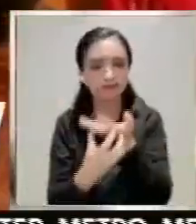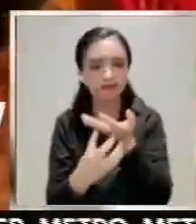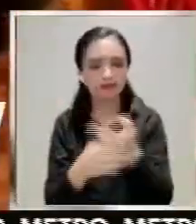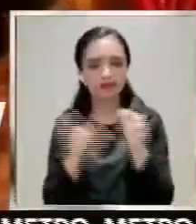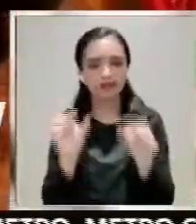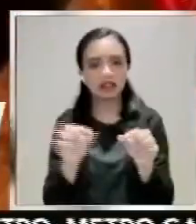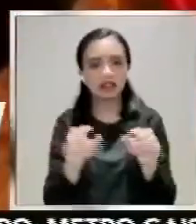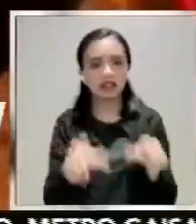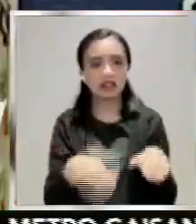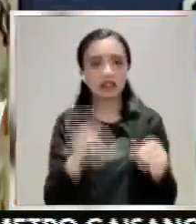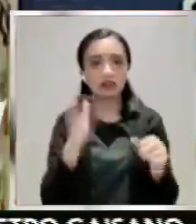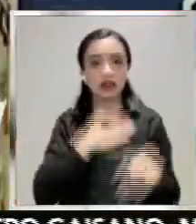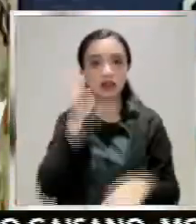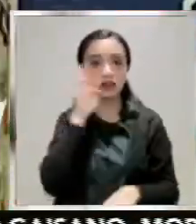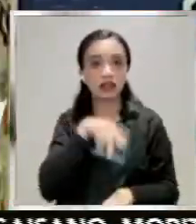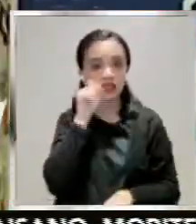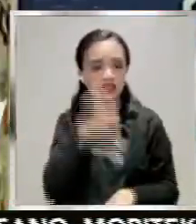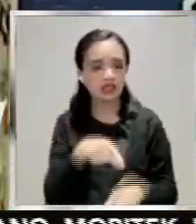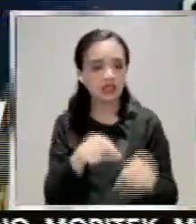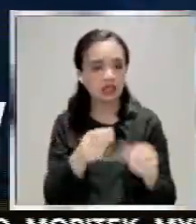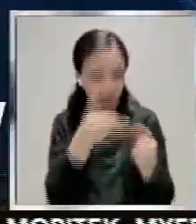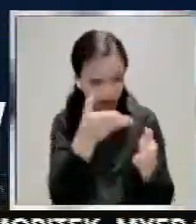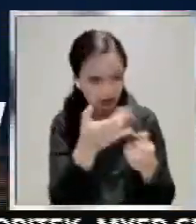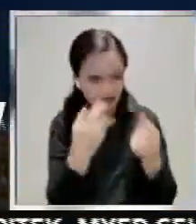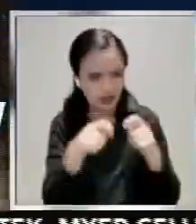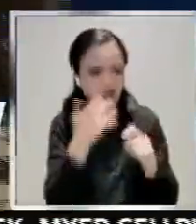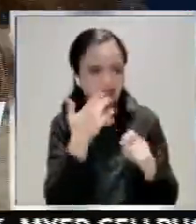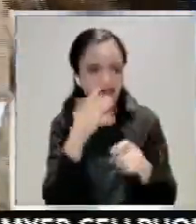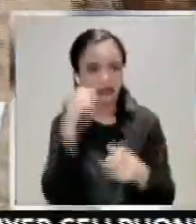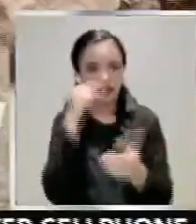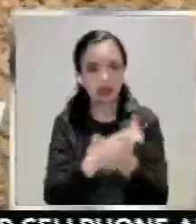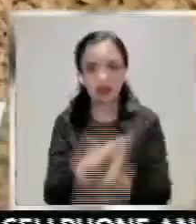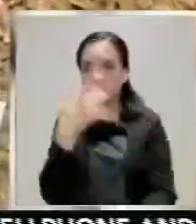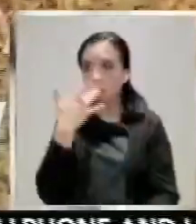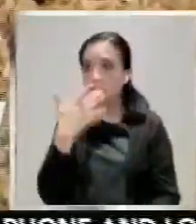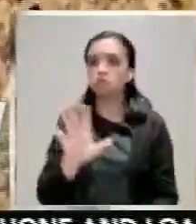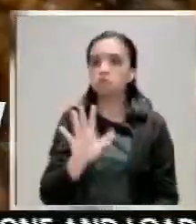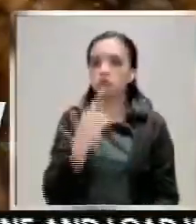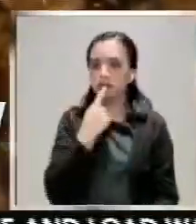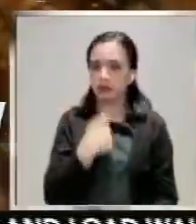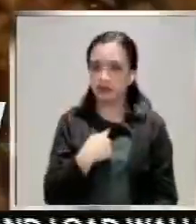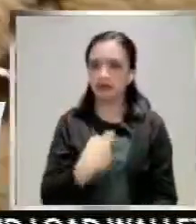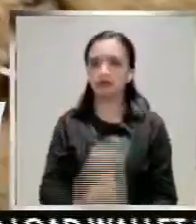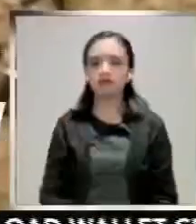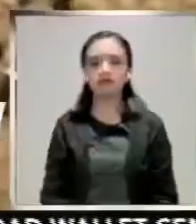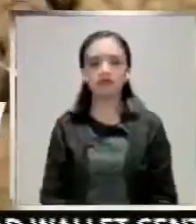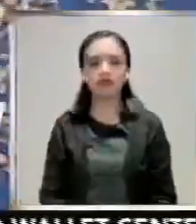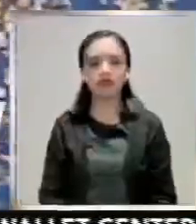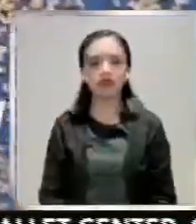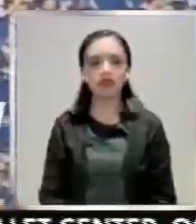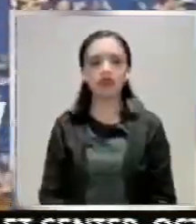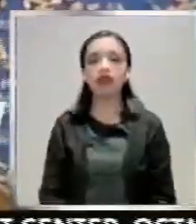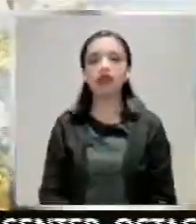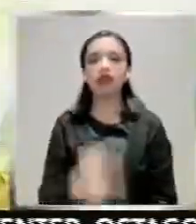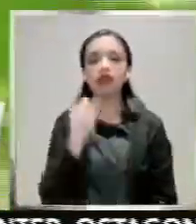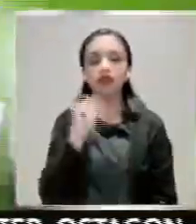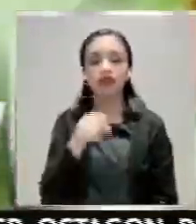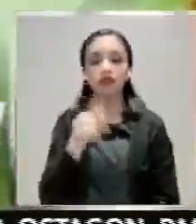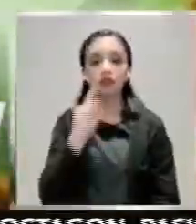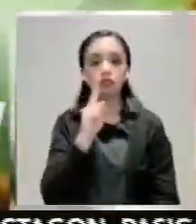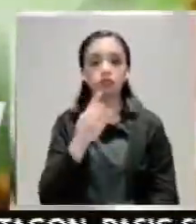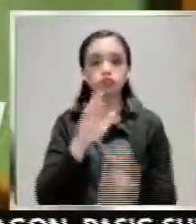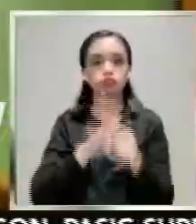ko saas awan ko po Nasarapan naman po sila Bukod sa sixs sa sustansya Alam niyo rin bang